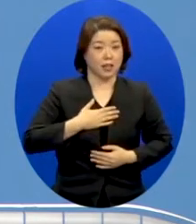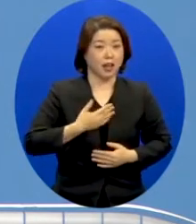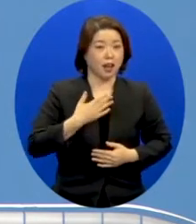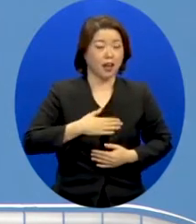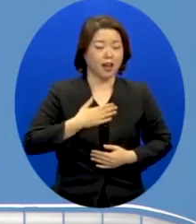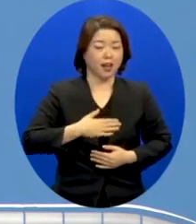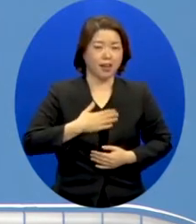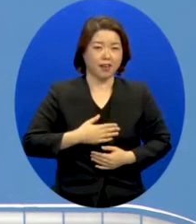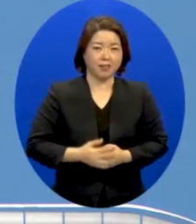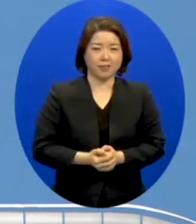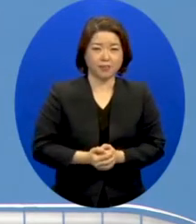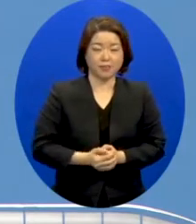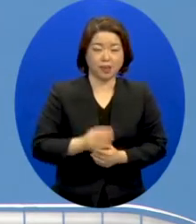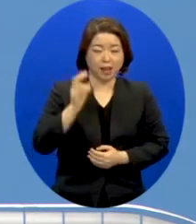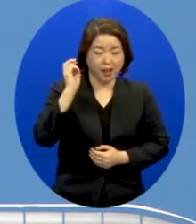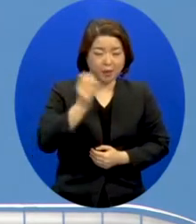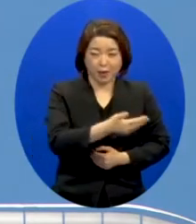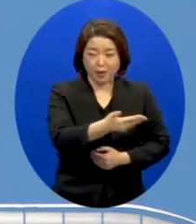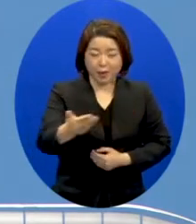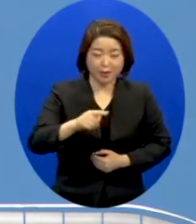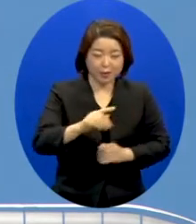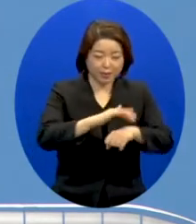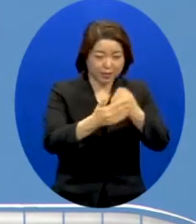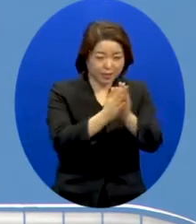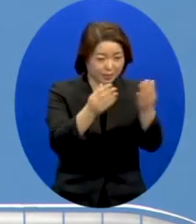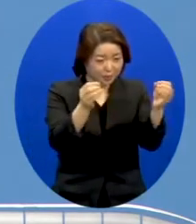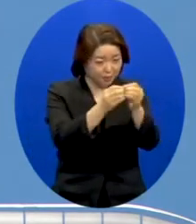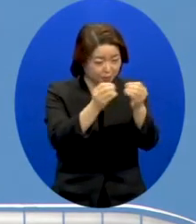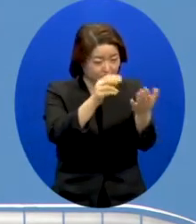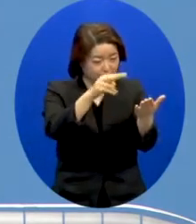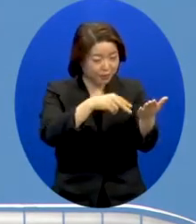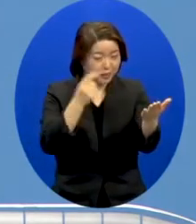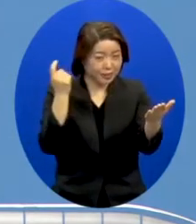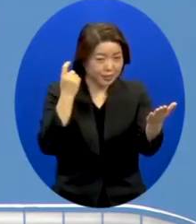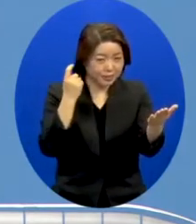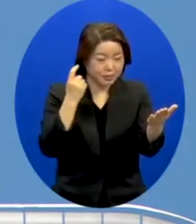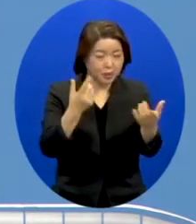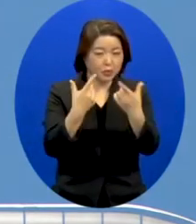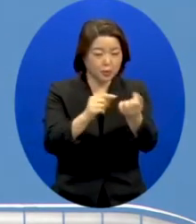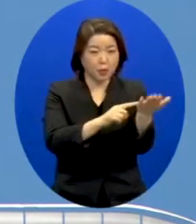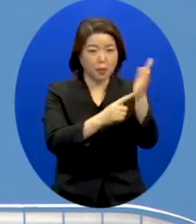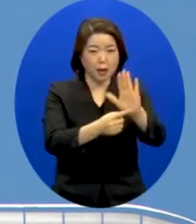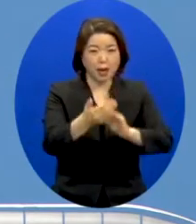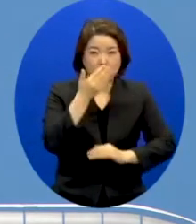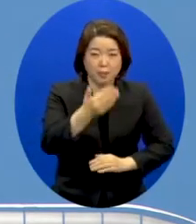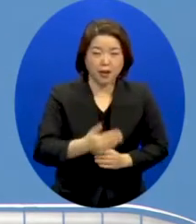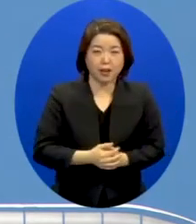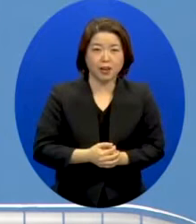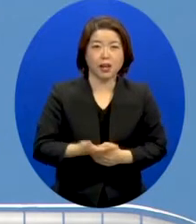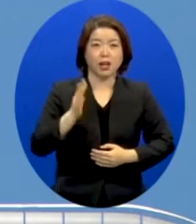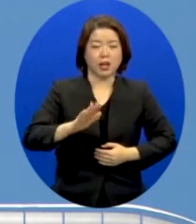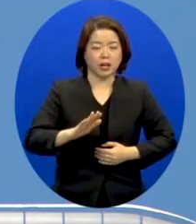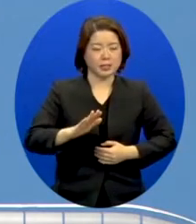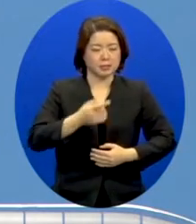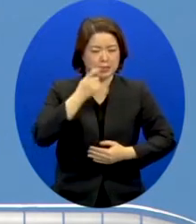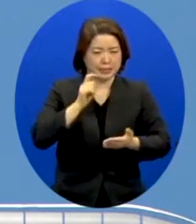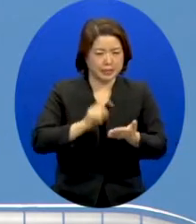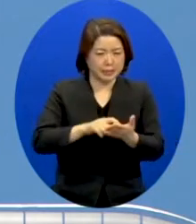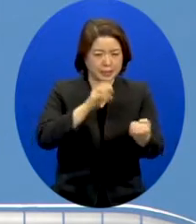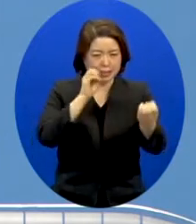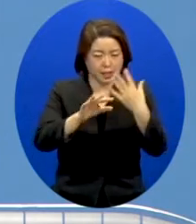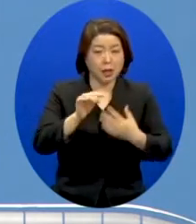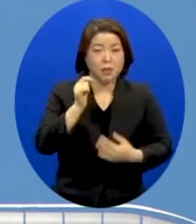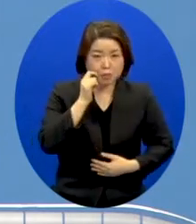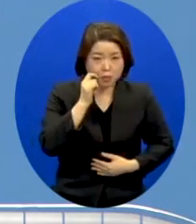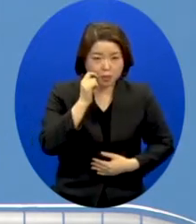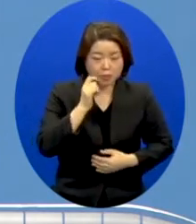있었어요 1 여러분이 이 성경을 들으면 아마 그렇게 반응 하실겁니다 그러나 선뜻 대답이 안 나왔다는 말은